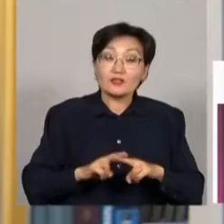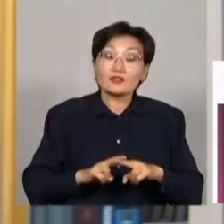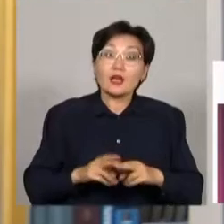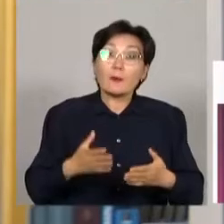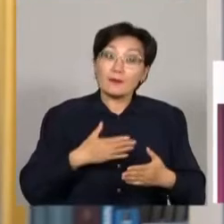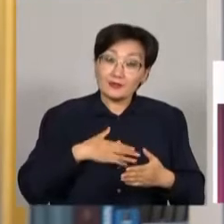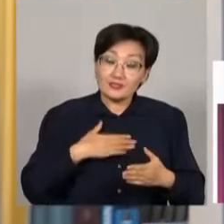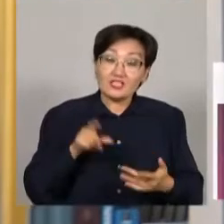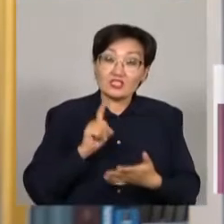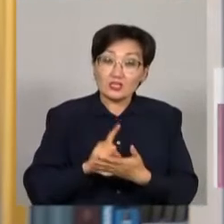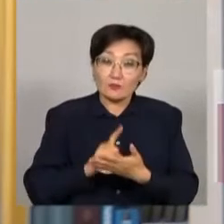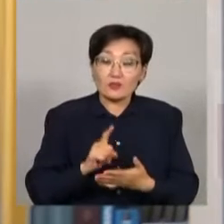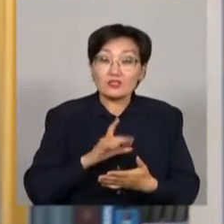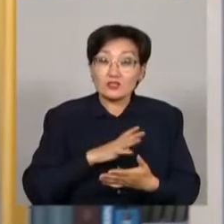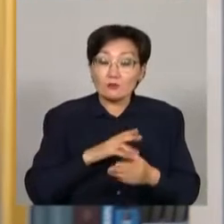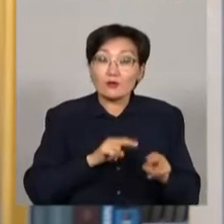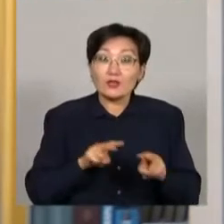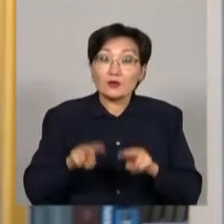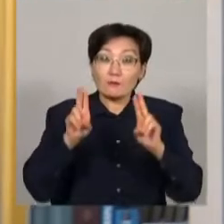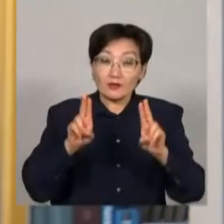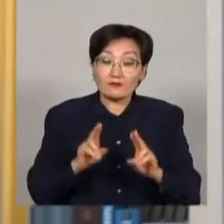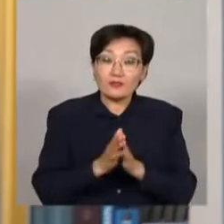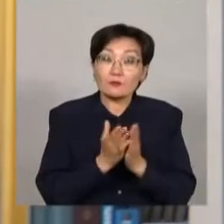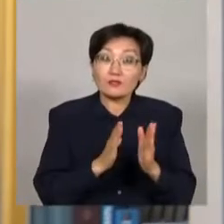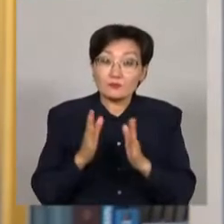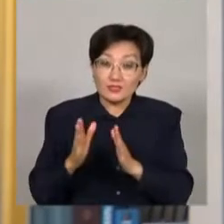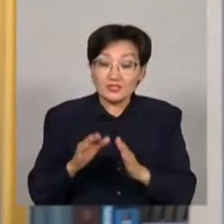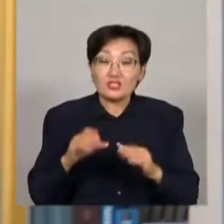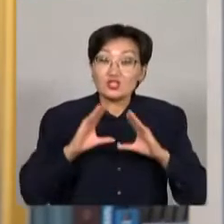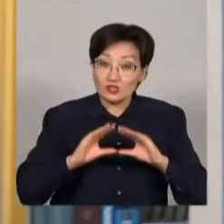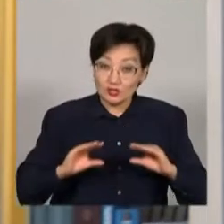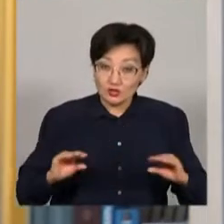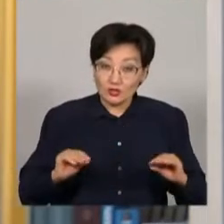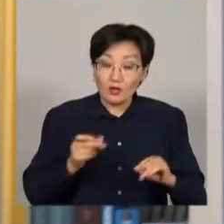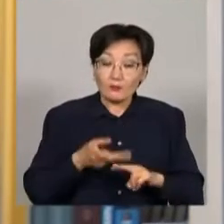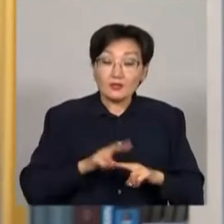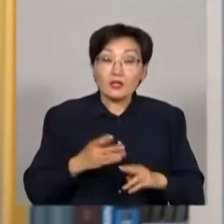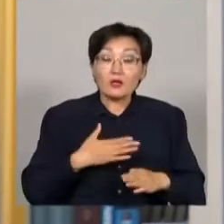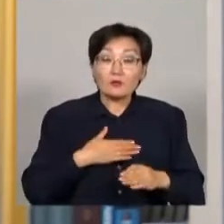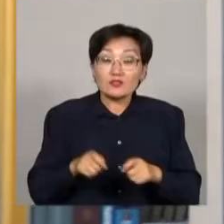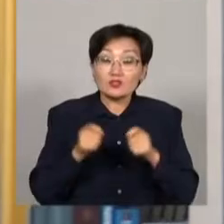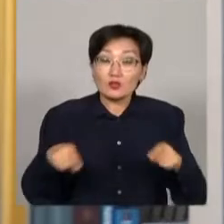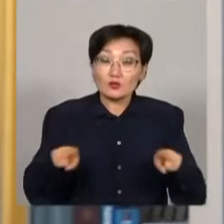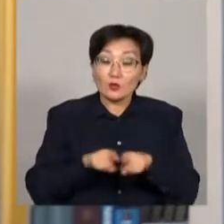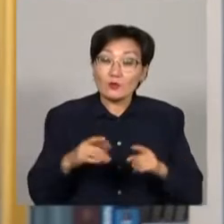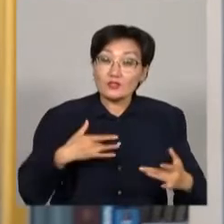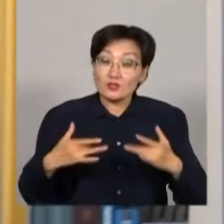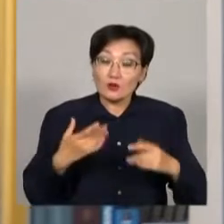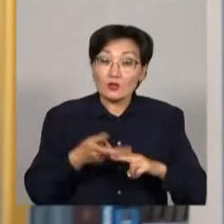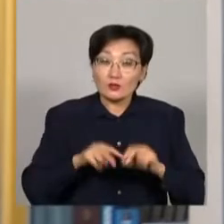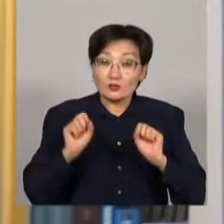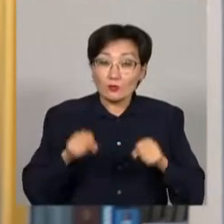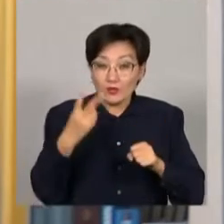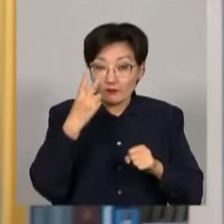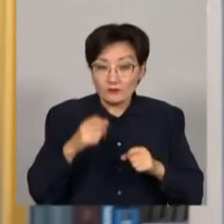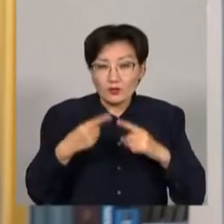все-таки мы должны придерживаться правил библиотеки и тишины. Поэтому мы создали такой спектакль, который можно